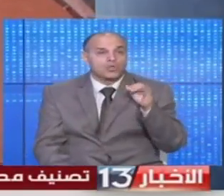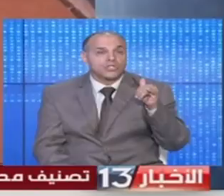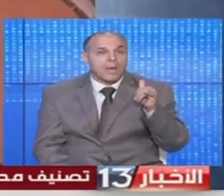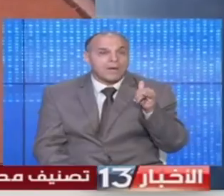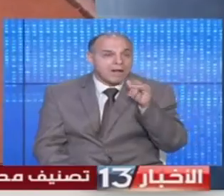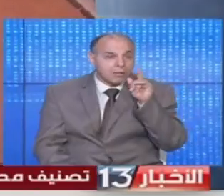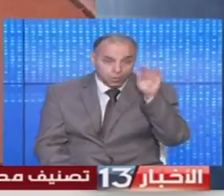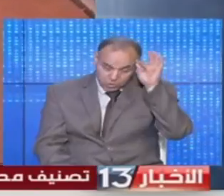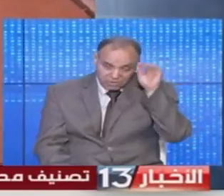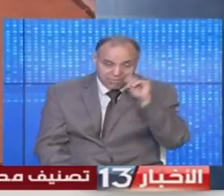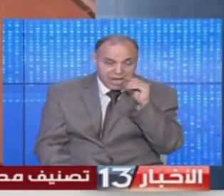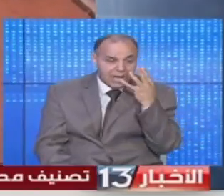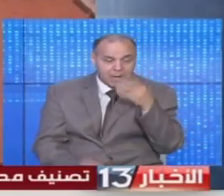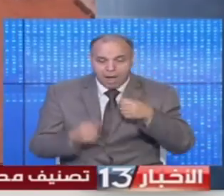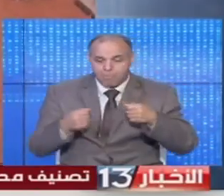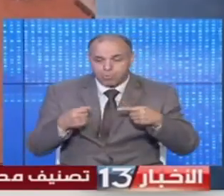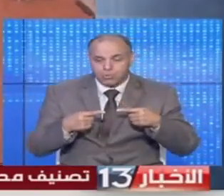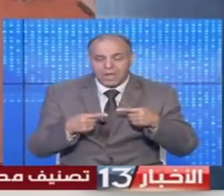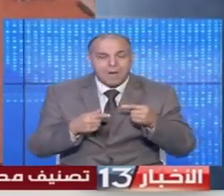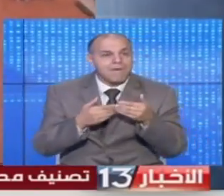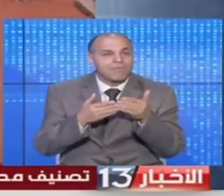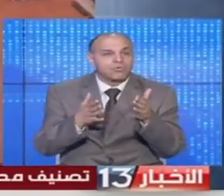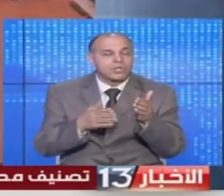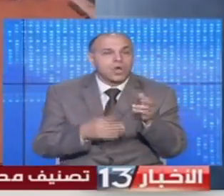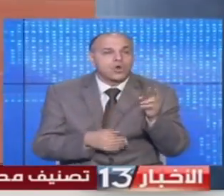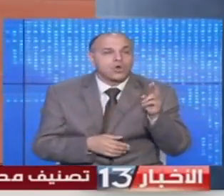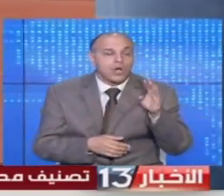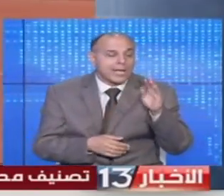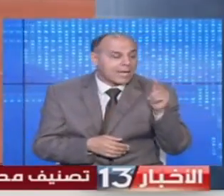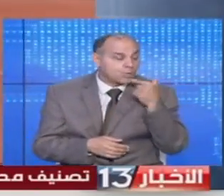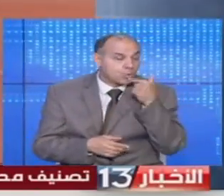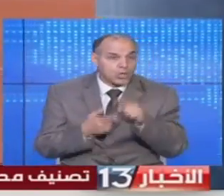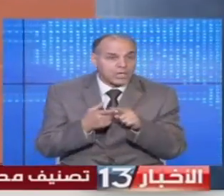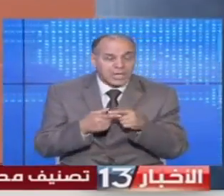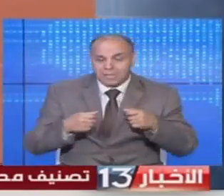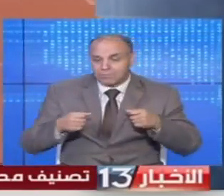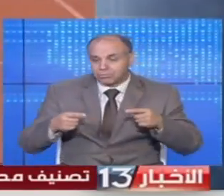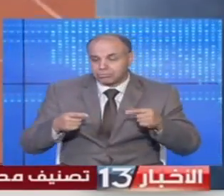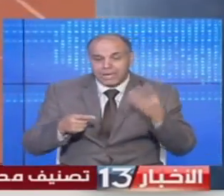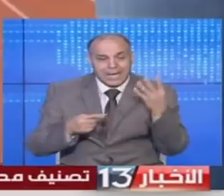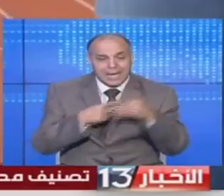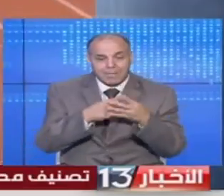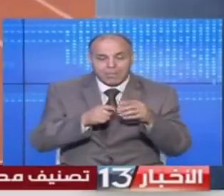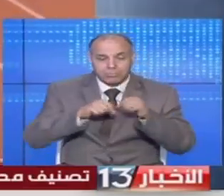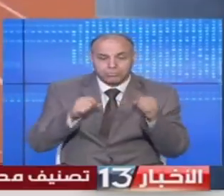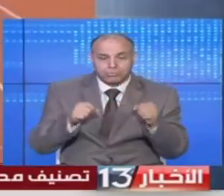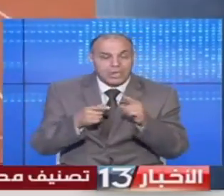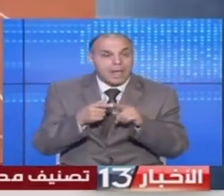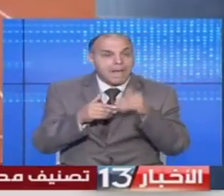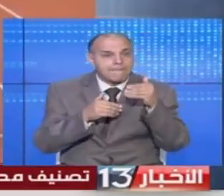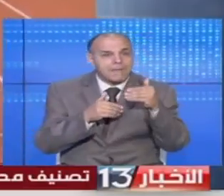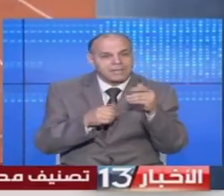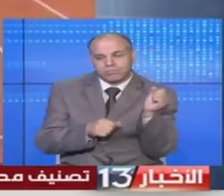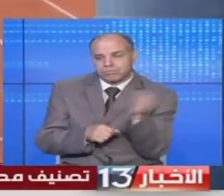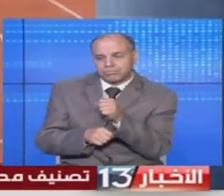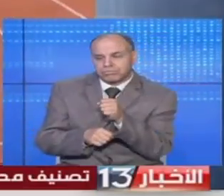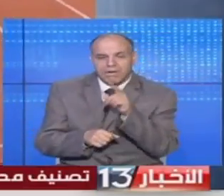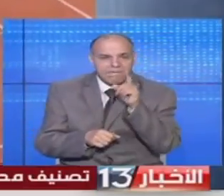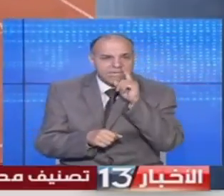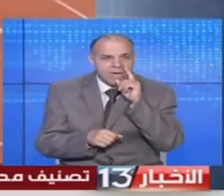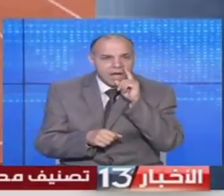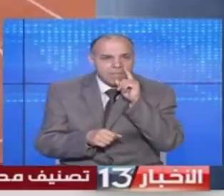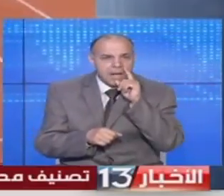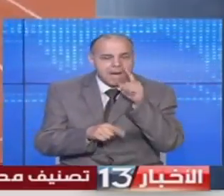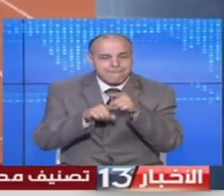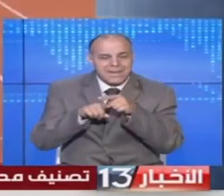بلغت الدور الرابع من بطوله فرنسا المفتوحه رولان غاروس احدى الدورات الاربع الكبرى بعد فوزها على كل من